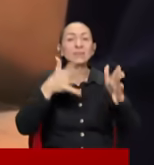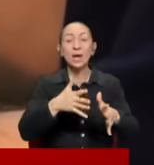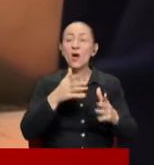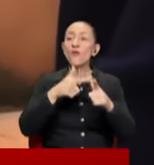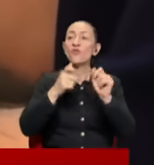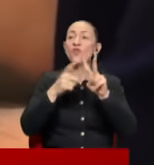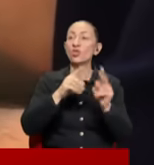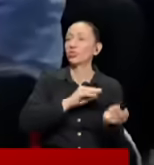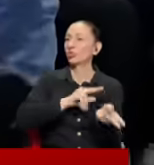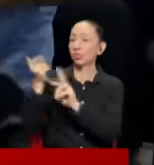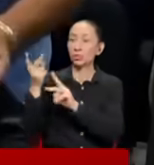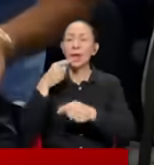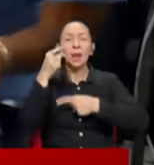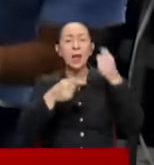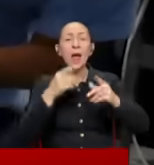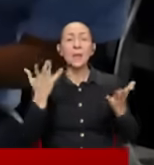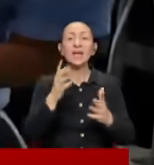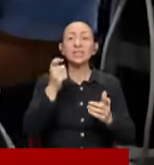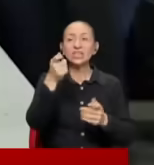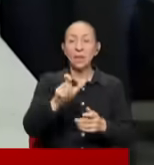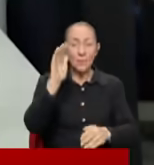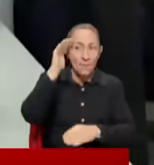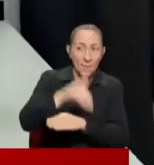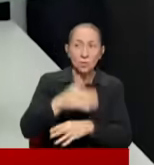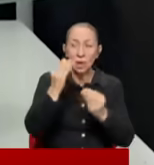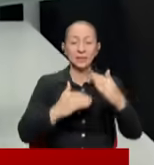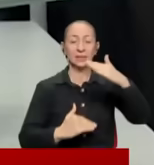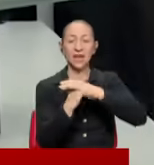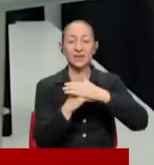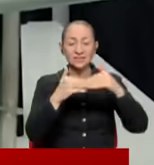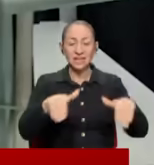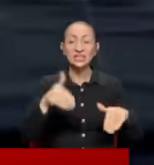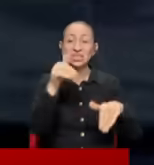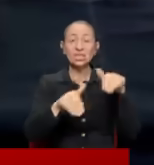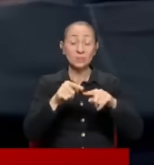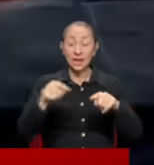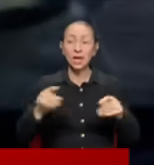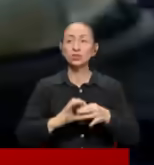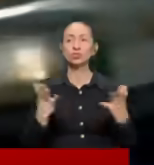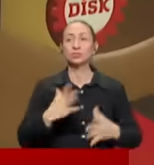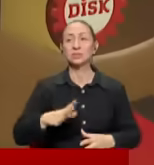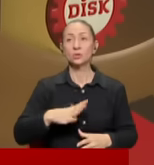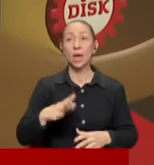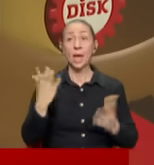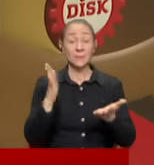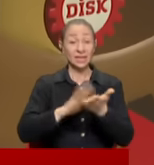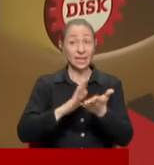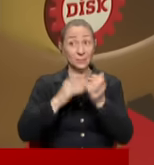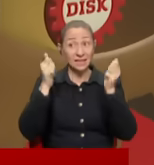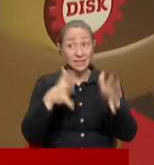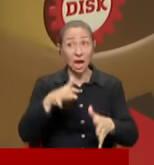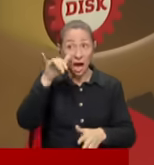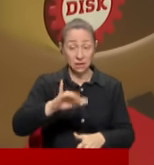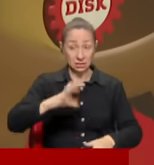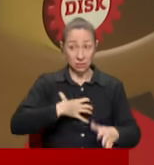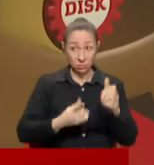fona devredileceği söylentilerine hem de işçileri mağdur eden tavan sınırına seçime kadar çözüm istiyor. Hem kıdem tazminatı